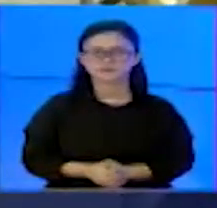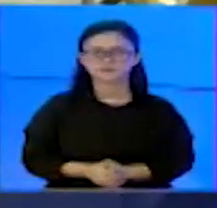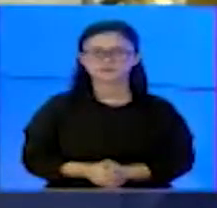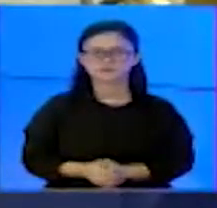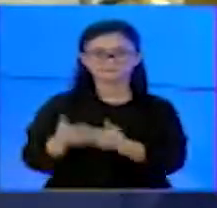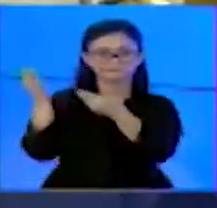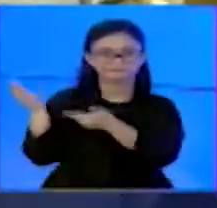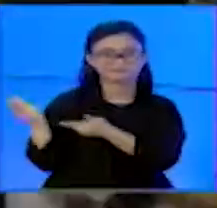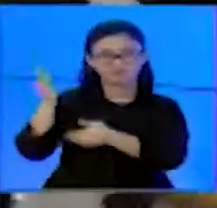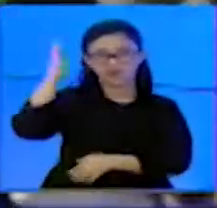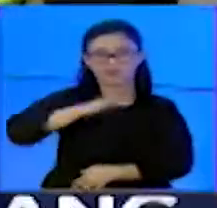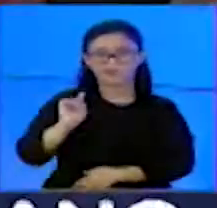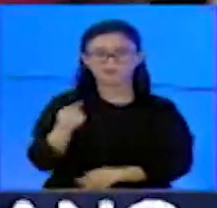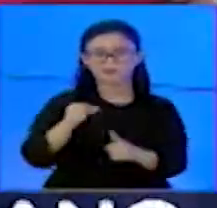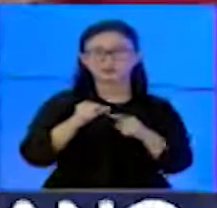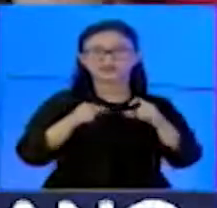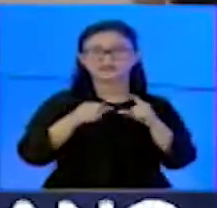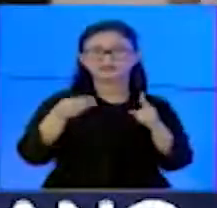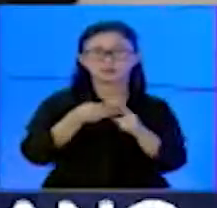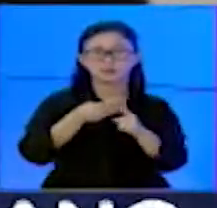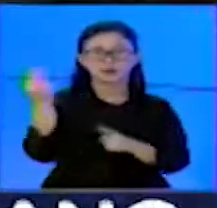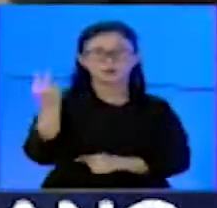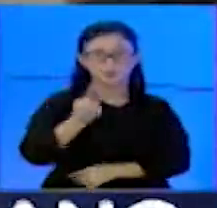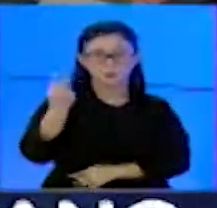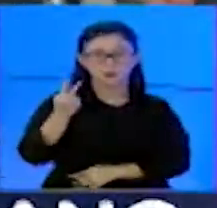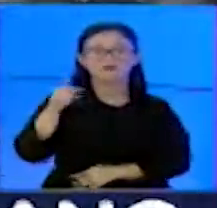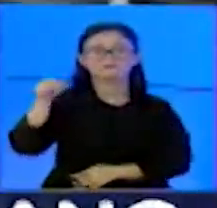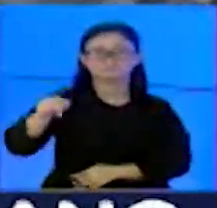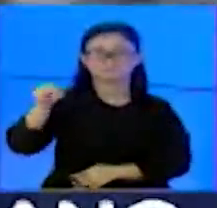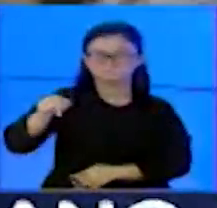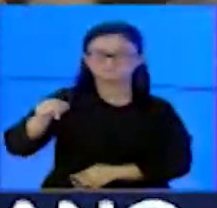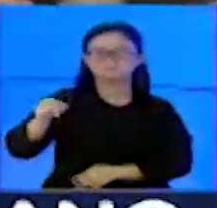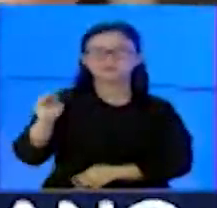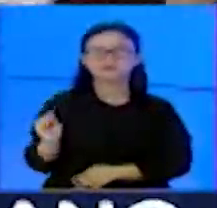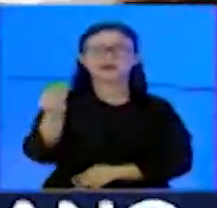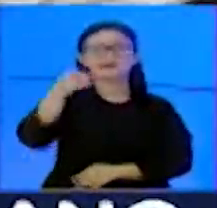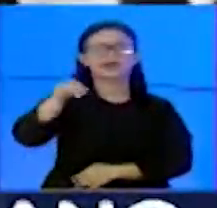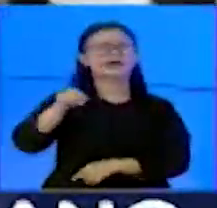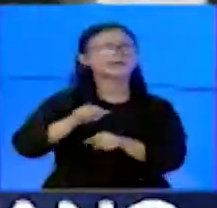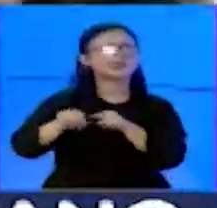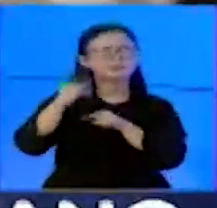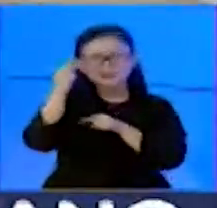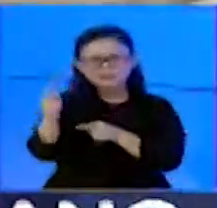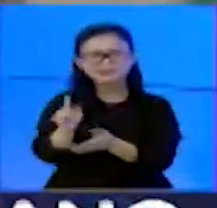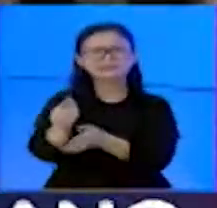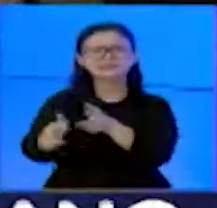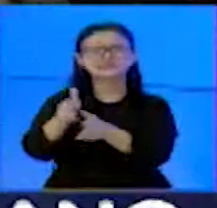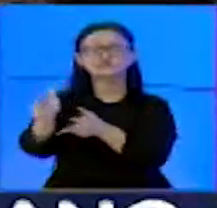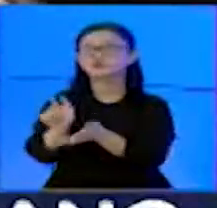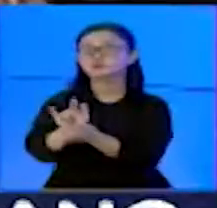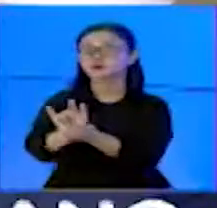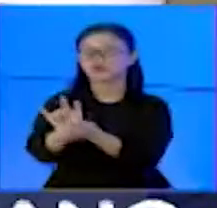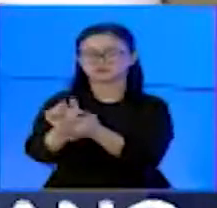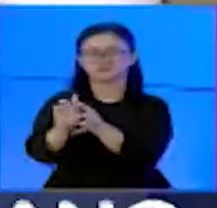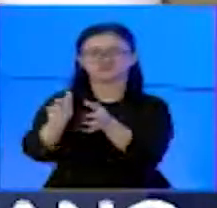Hari pertama penerapan pembatasan sosial berskala besar atau PSBB total di DKI Jakarta, stasiun Bekasi terpantau